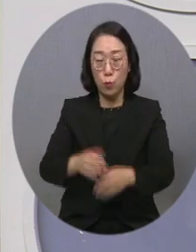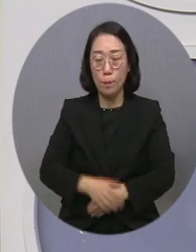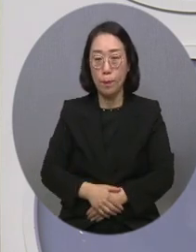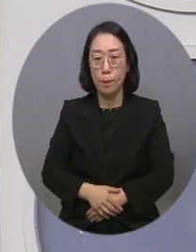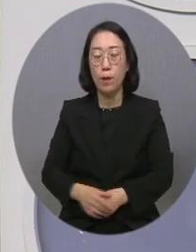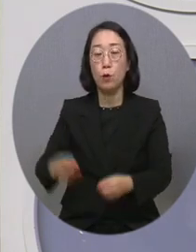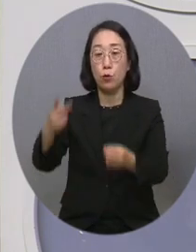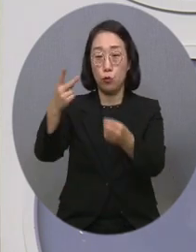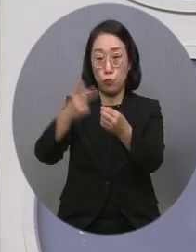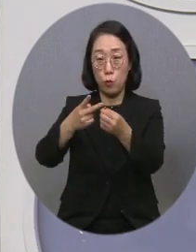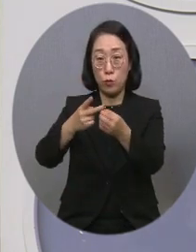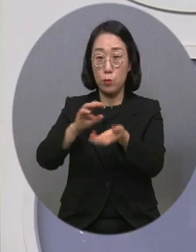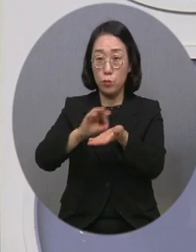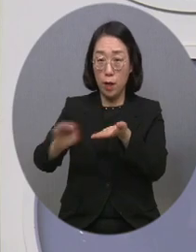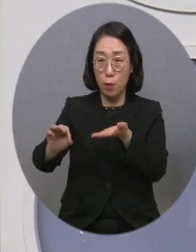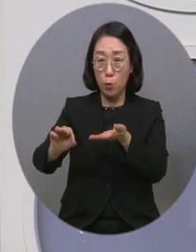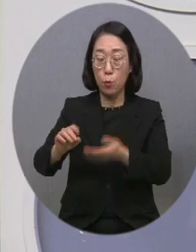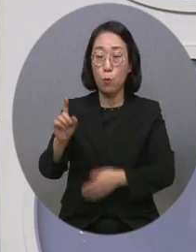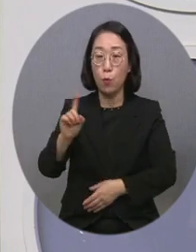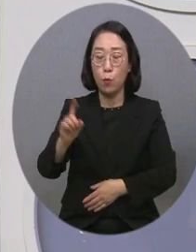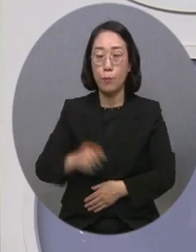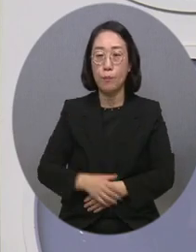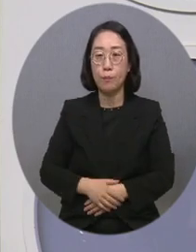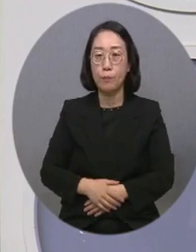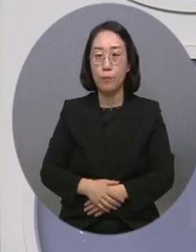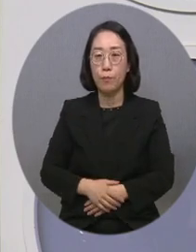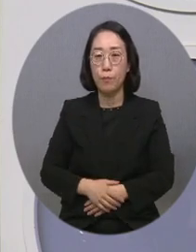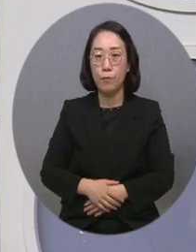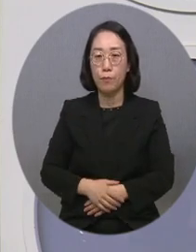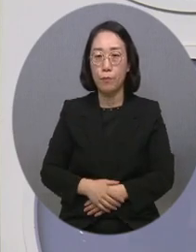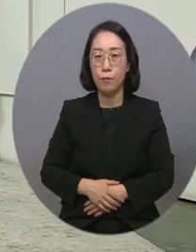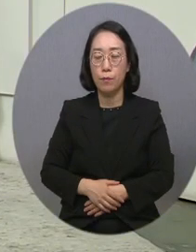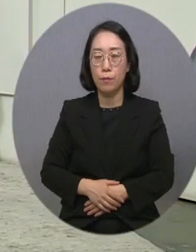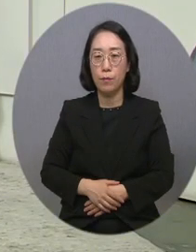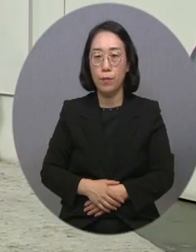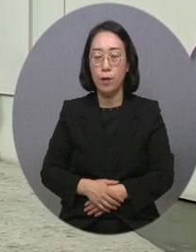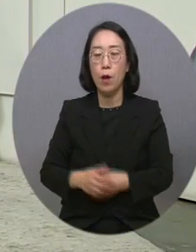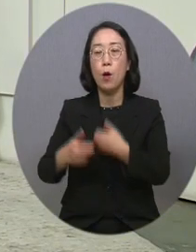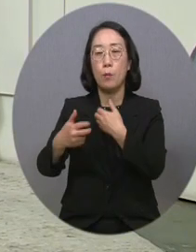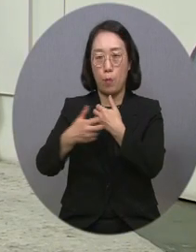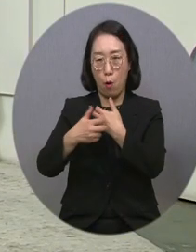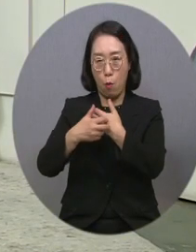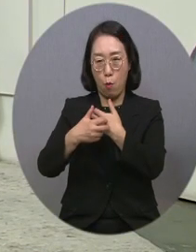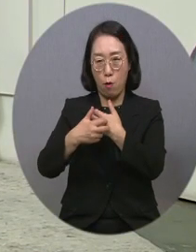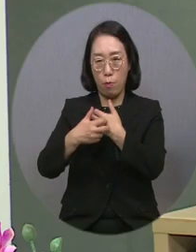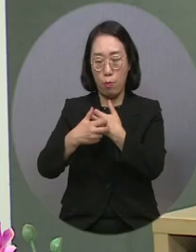두 번째로 이제 많이 지원했던 부분이 이 보건의료 쪽에